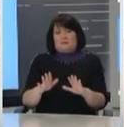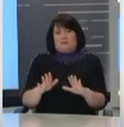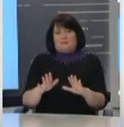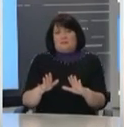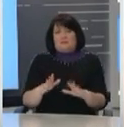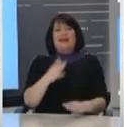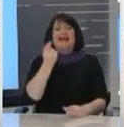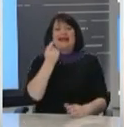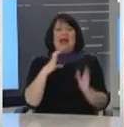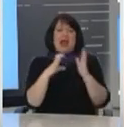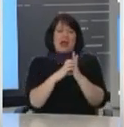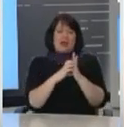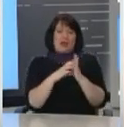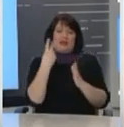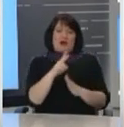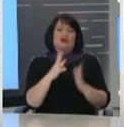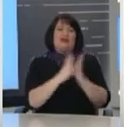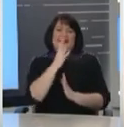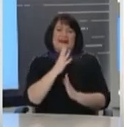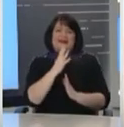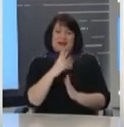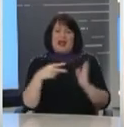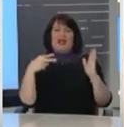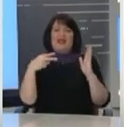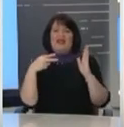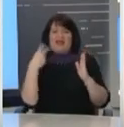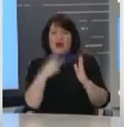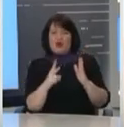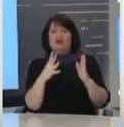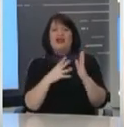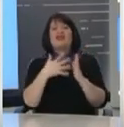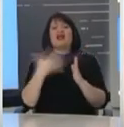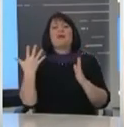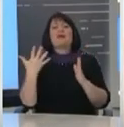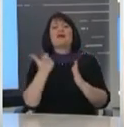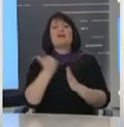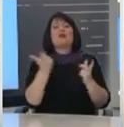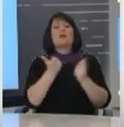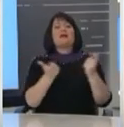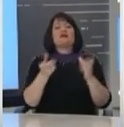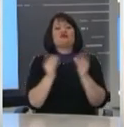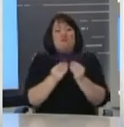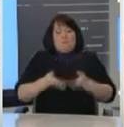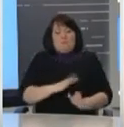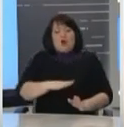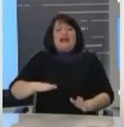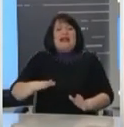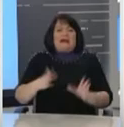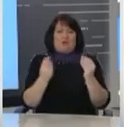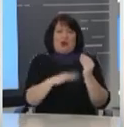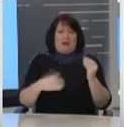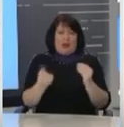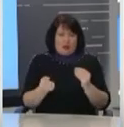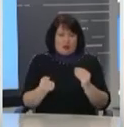Θα σταθώ στα άρθρα 2.14 και 2.15 για τα επιδόματα των πολυτέκνων, με τα οποία